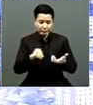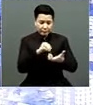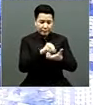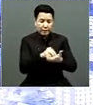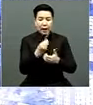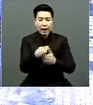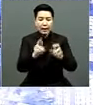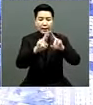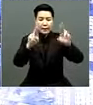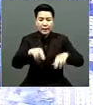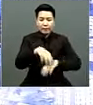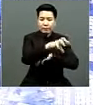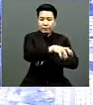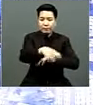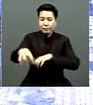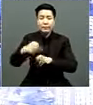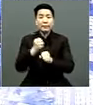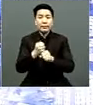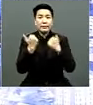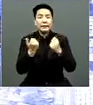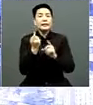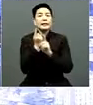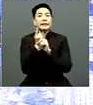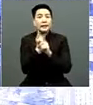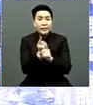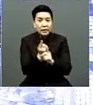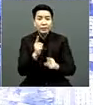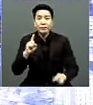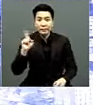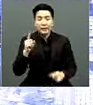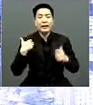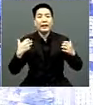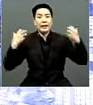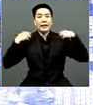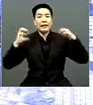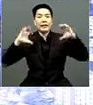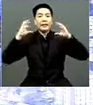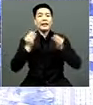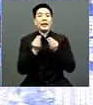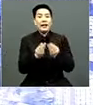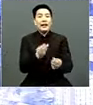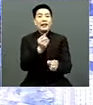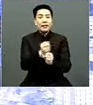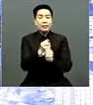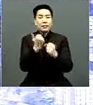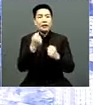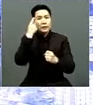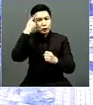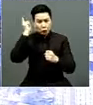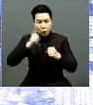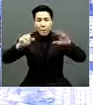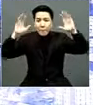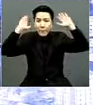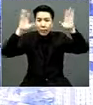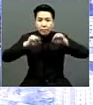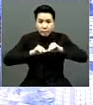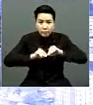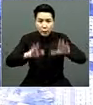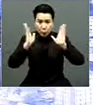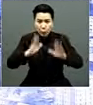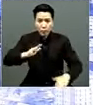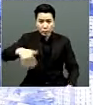กิจการกิจกรรมทั้งหลายเนี่ยนะครับให้เป็นไปตามที่ราชการกำหนดนะครับที่สำคัญคือต้องประชาสัมพันธ์นะครับให้ประชาช